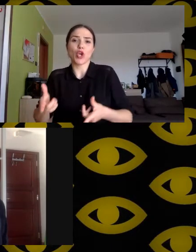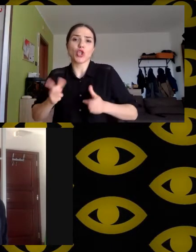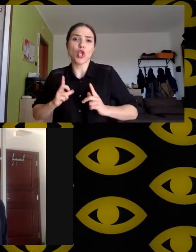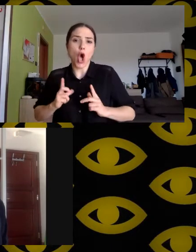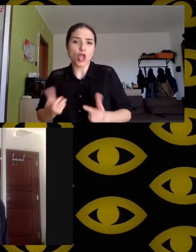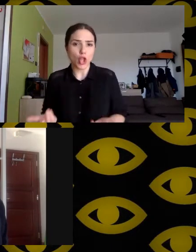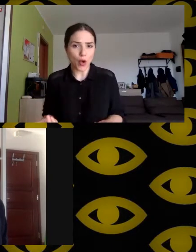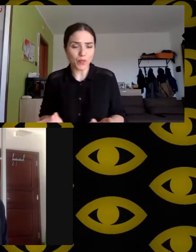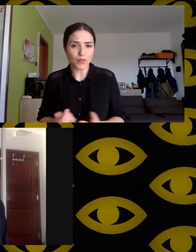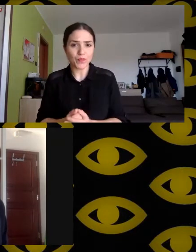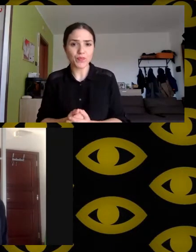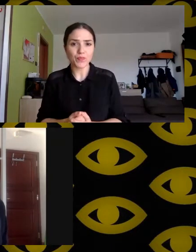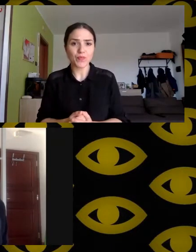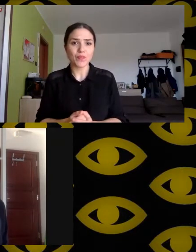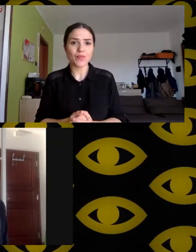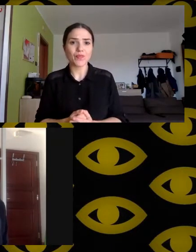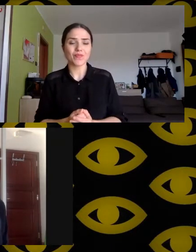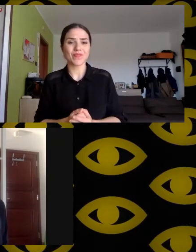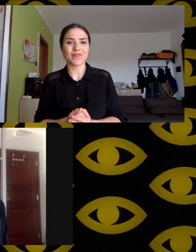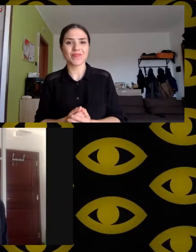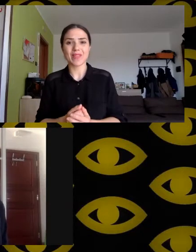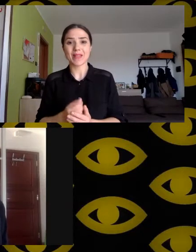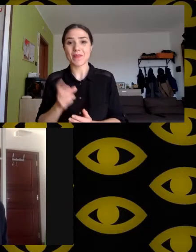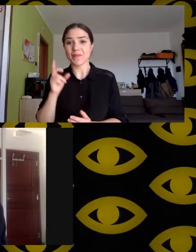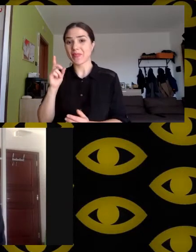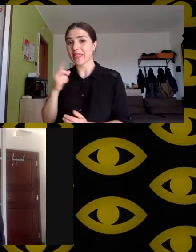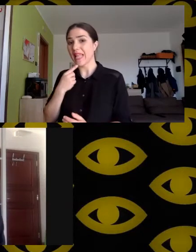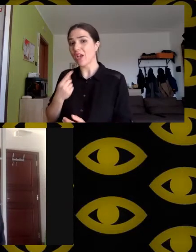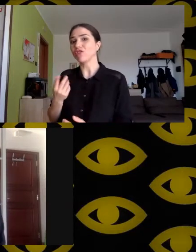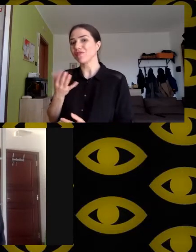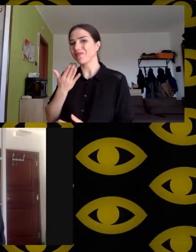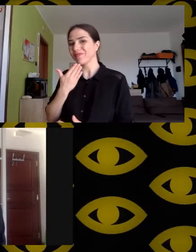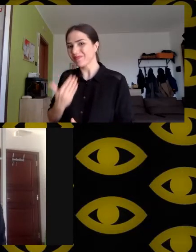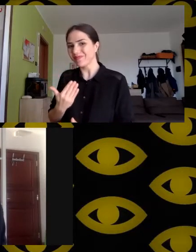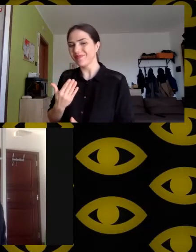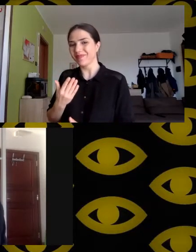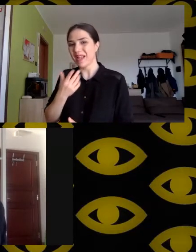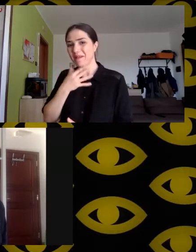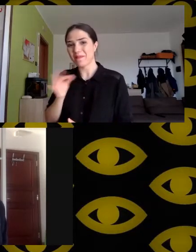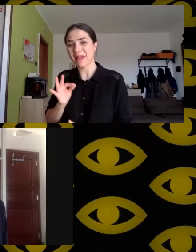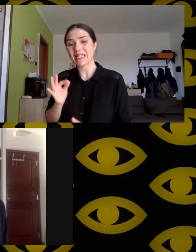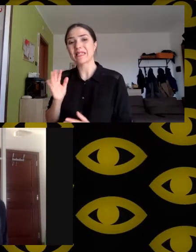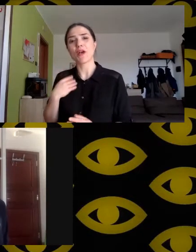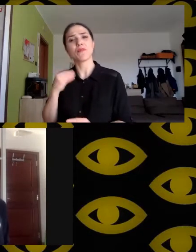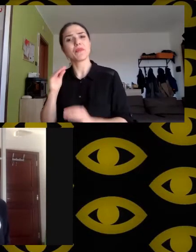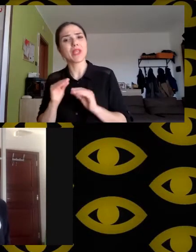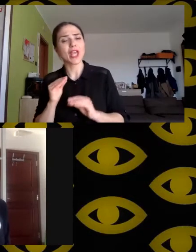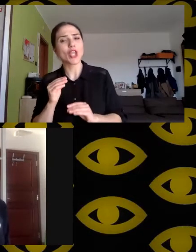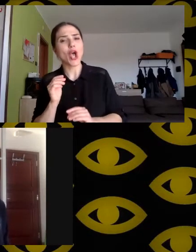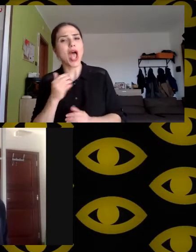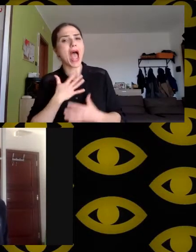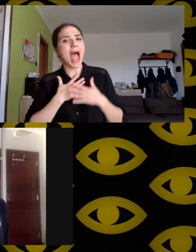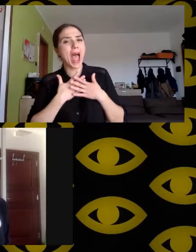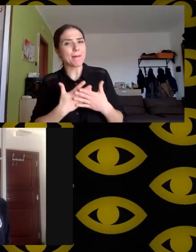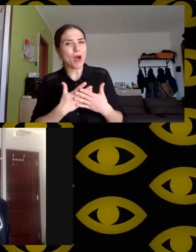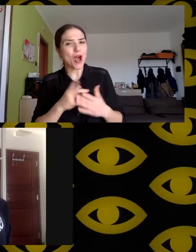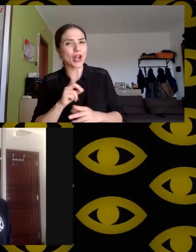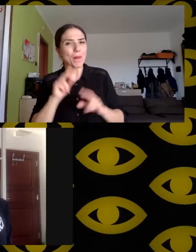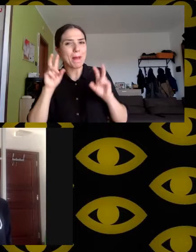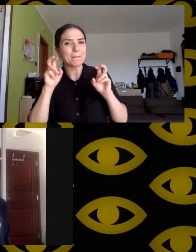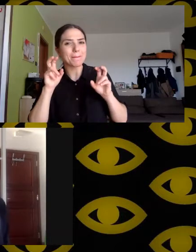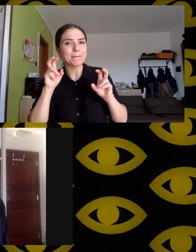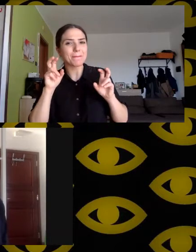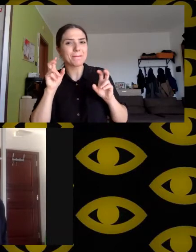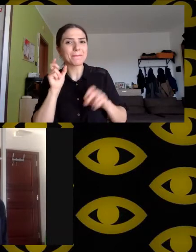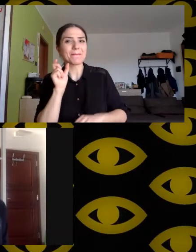Bellissimo anche queste tue riflessioni, ma ti chiedo così per curiosità, amore c'è nel motivazionario? È l'ultima parola, è